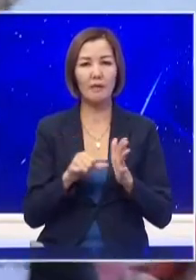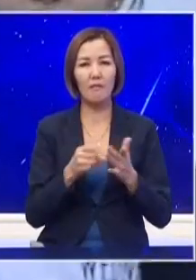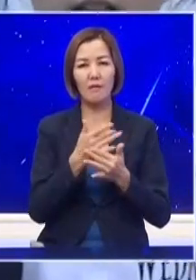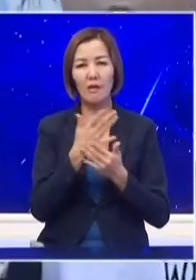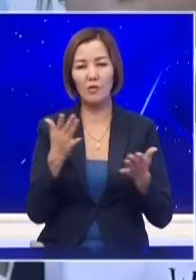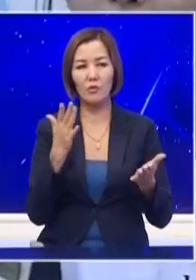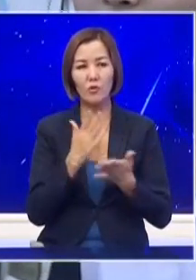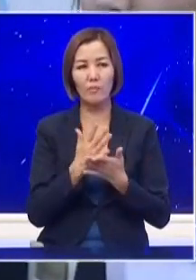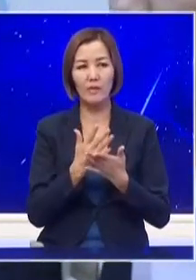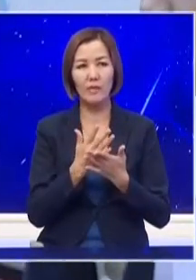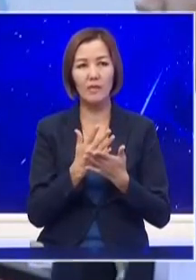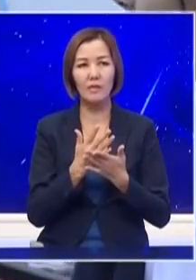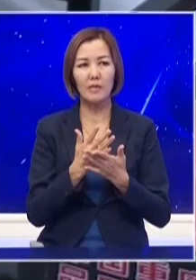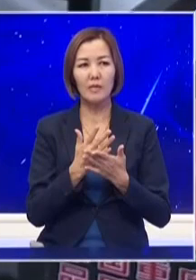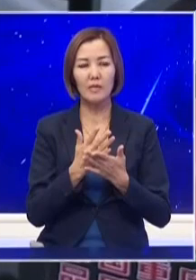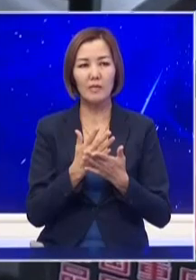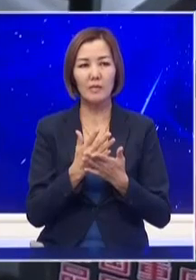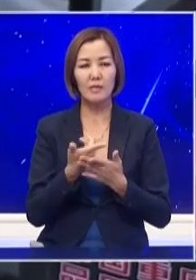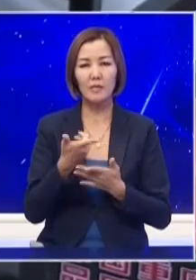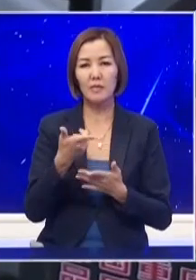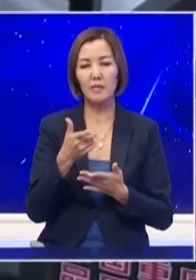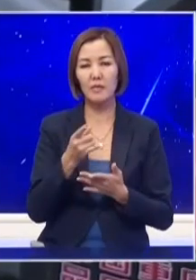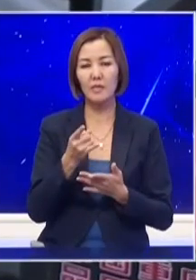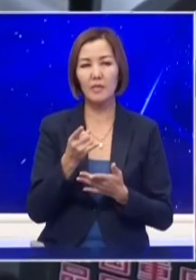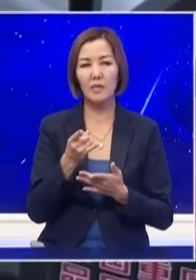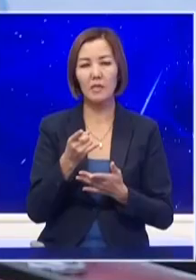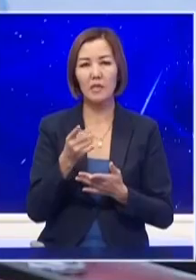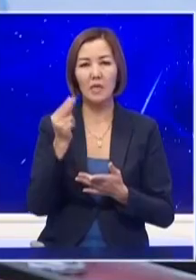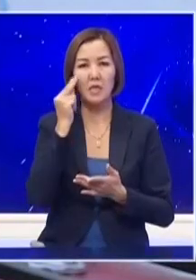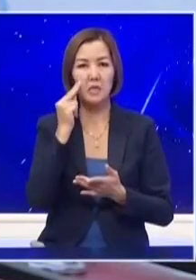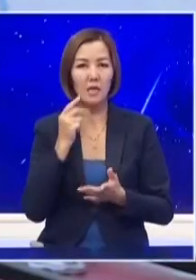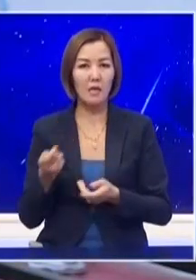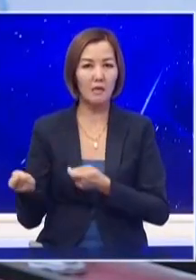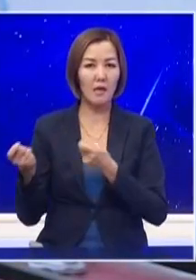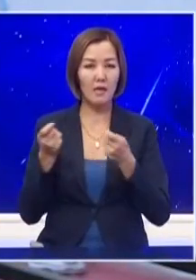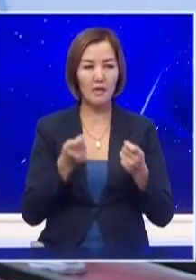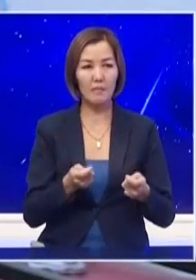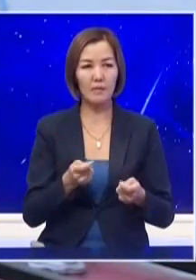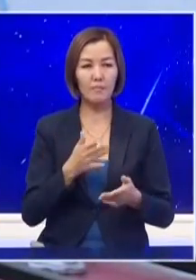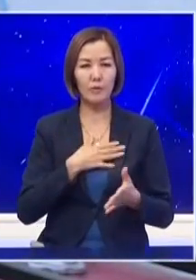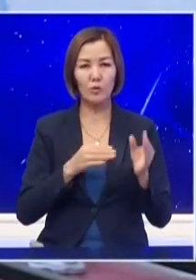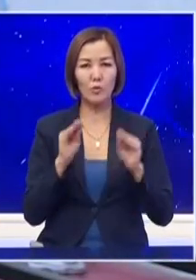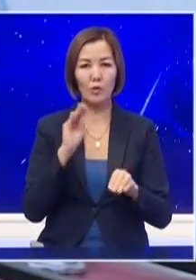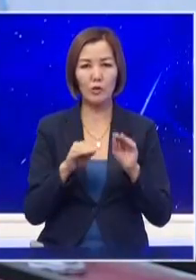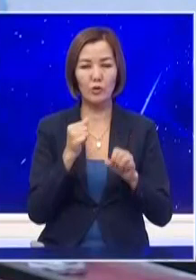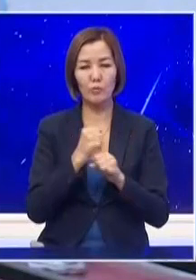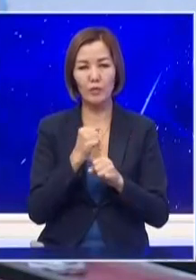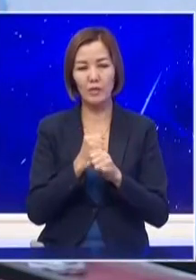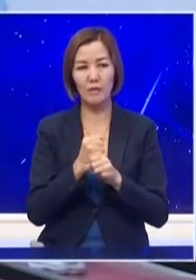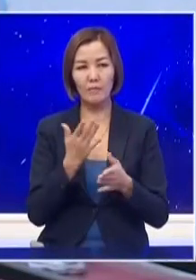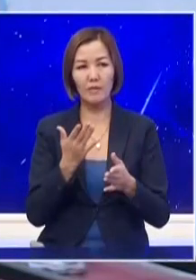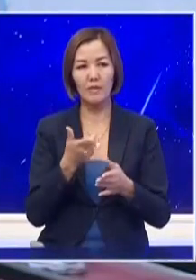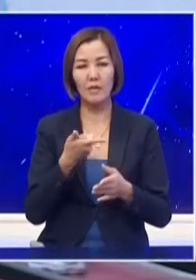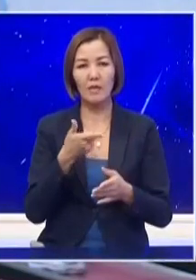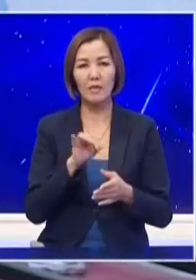болады. Одан басқа міне генераторлар, оның бәрі Қытайдан келеді запчастерінде, бізде құрастырылып осы шығып жатыр.